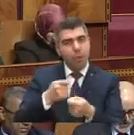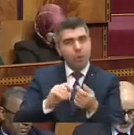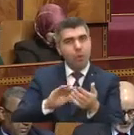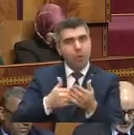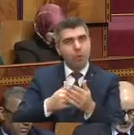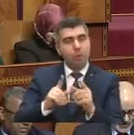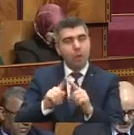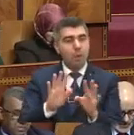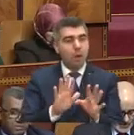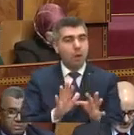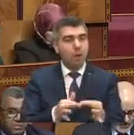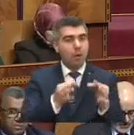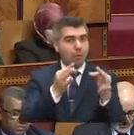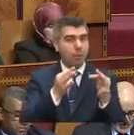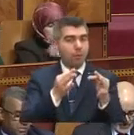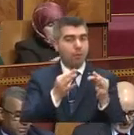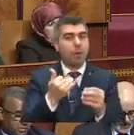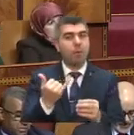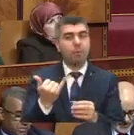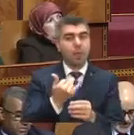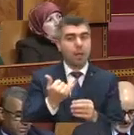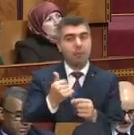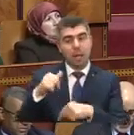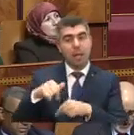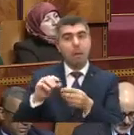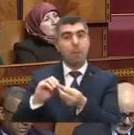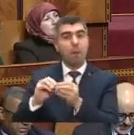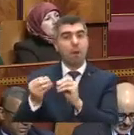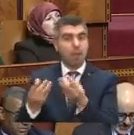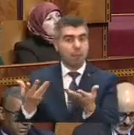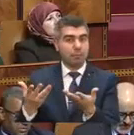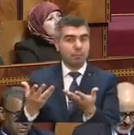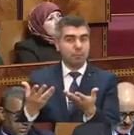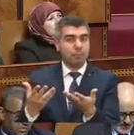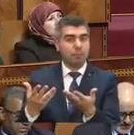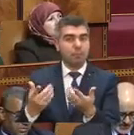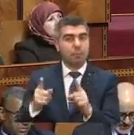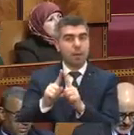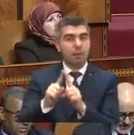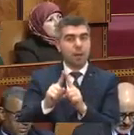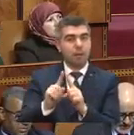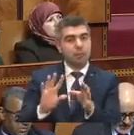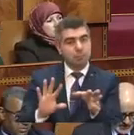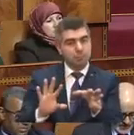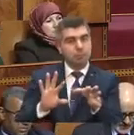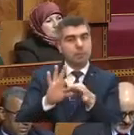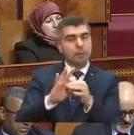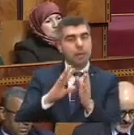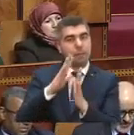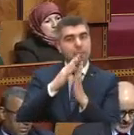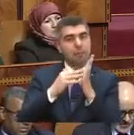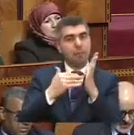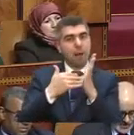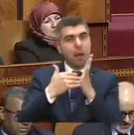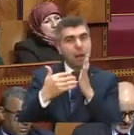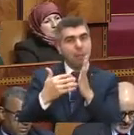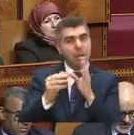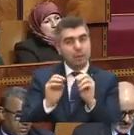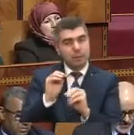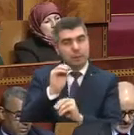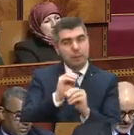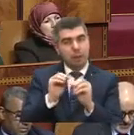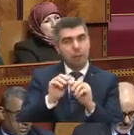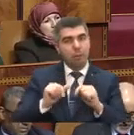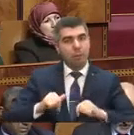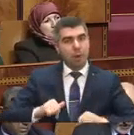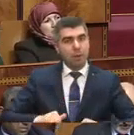بإيجاد الحلول لوضعياتهم المختلفة. لذلك فإن عقد البرنامج الذي وضعتموه نريد